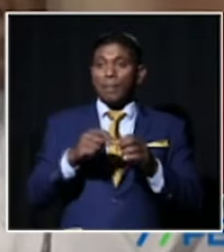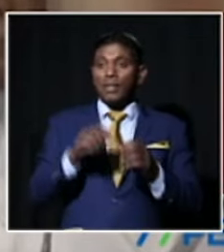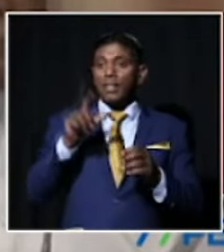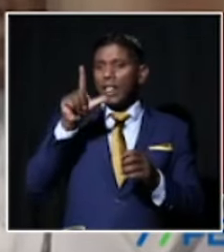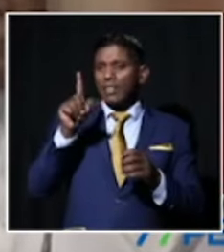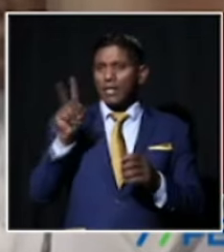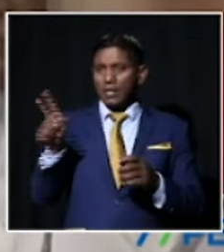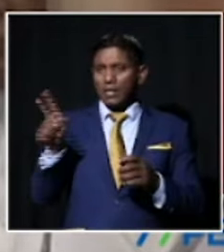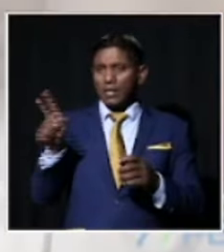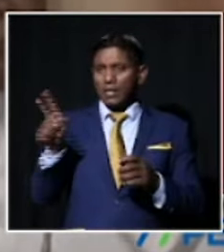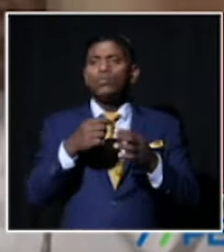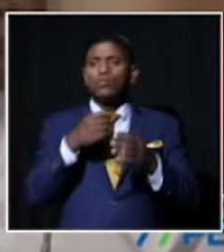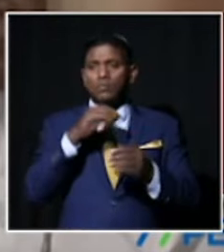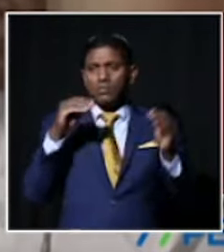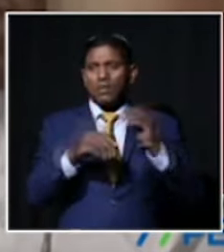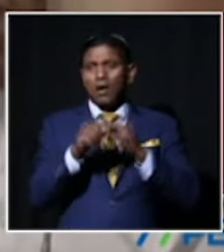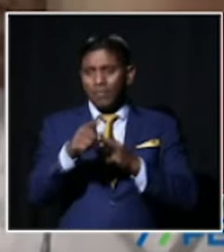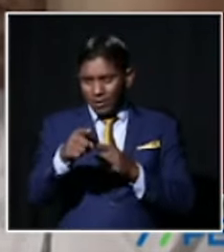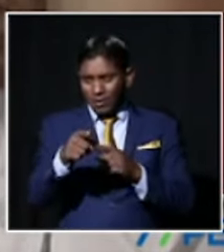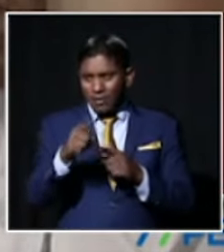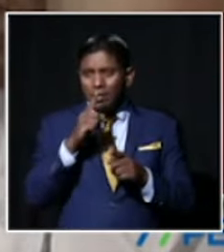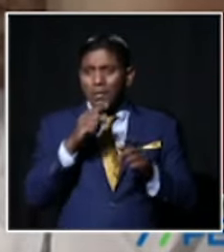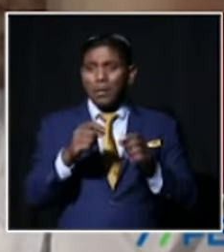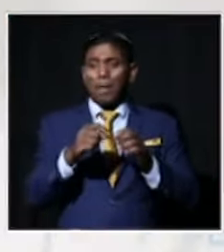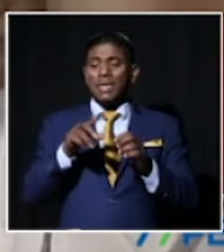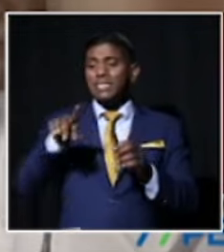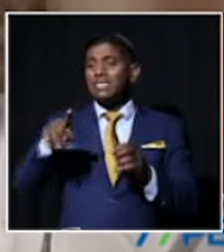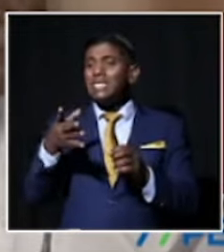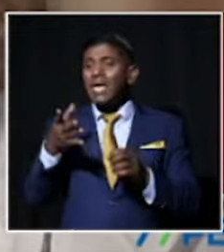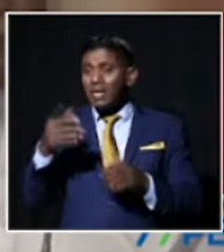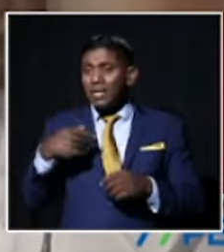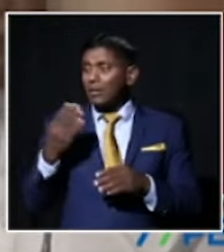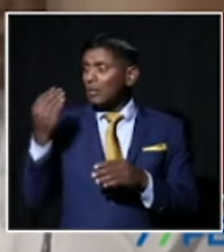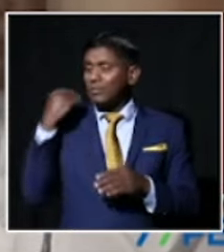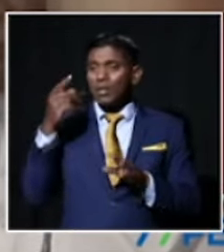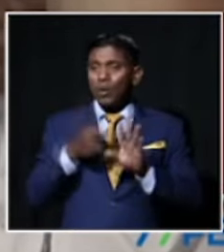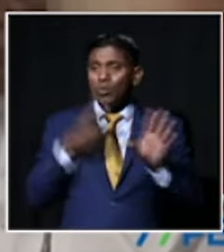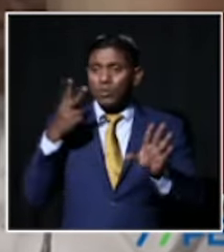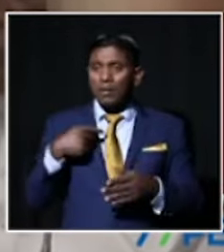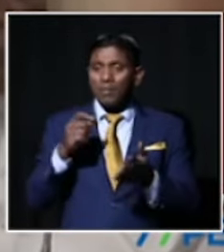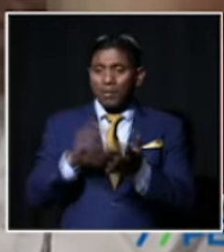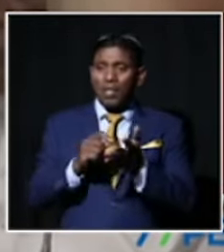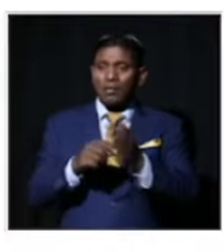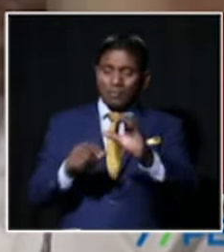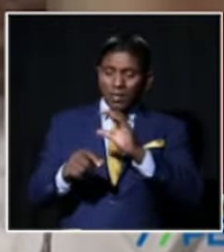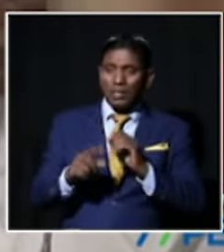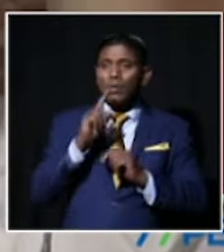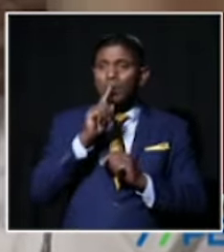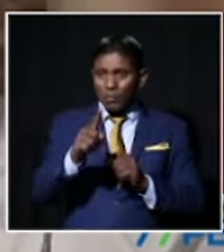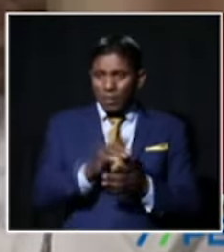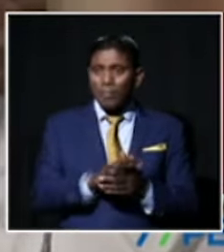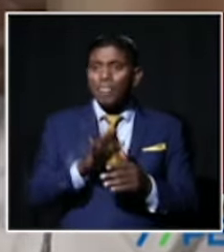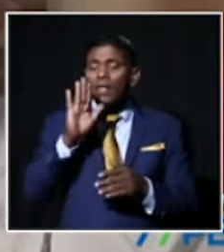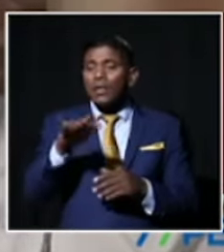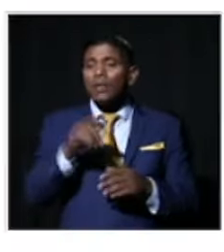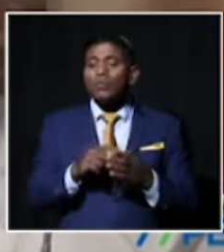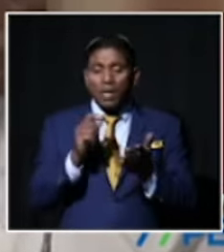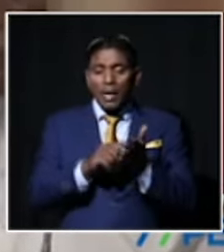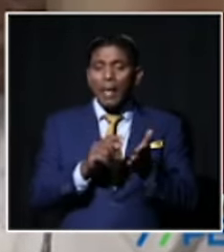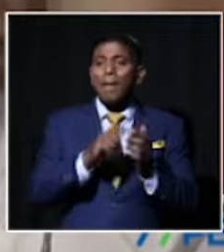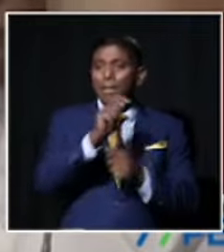කියා බොරු සංඛ්‍යාවක් කියනවා. ඊළඟට බිලියන 100ක් දක්වා පසුගිය අවුරුදු දෙක තුල අප ණය ගත්ත බවකුත් කියනවා. හැබැයි ණය ගෙවන්න බැරි